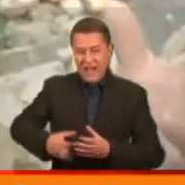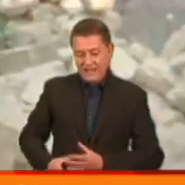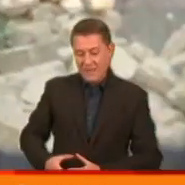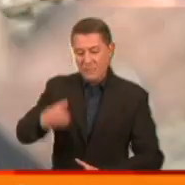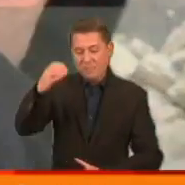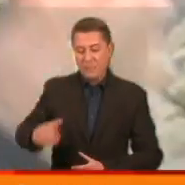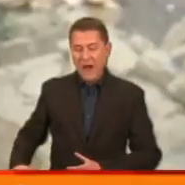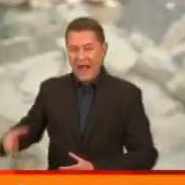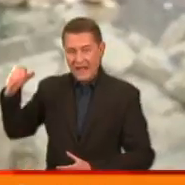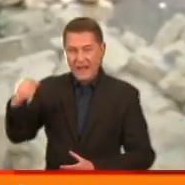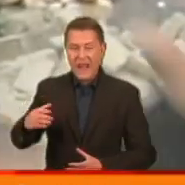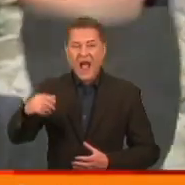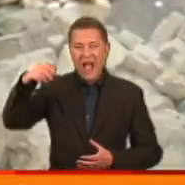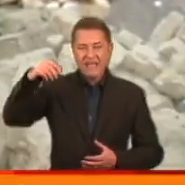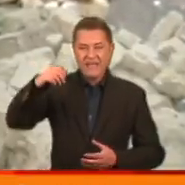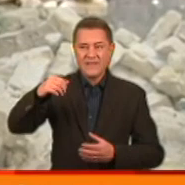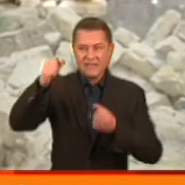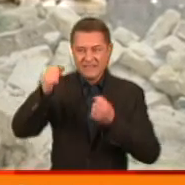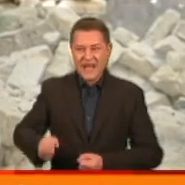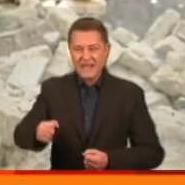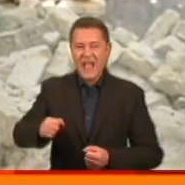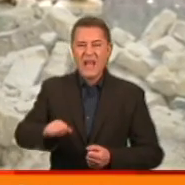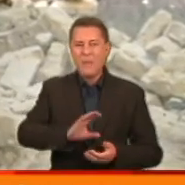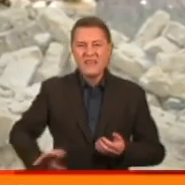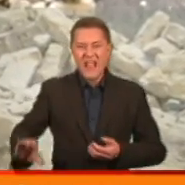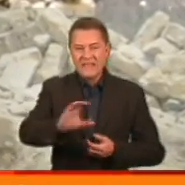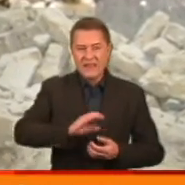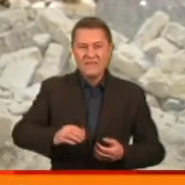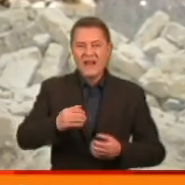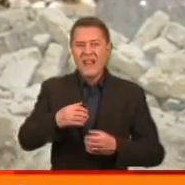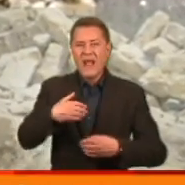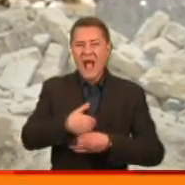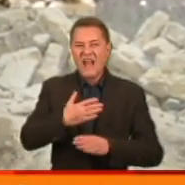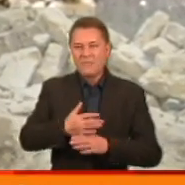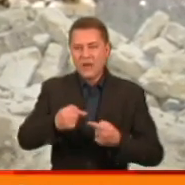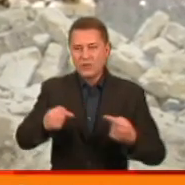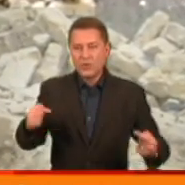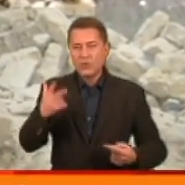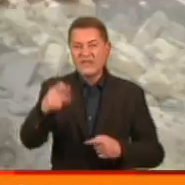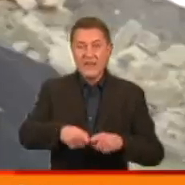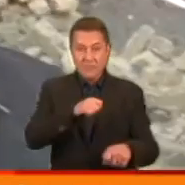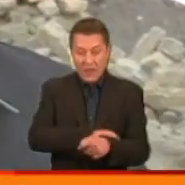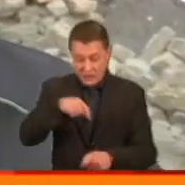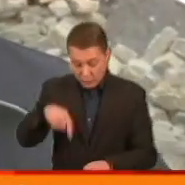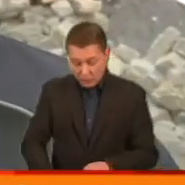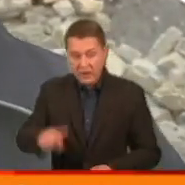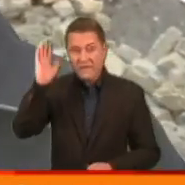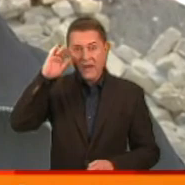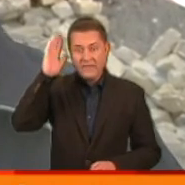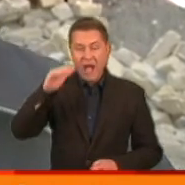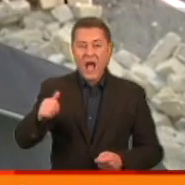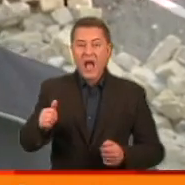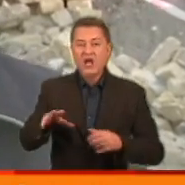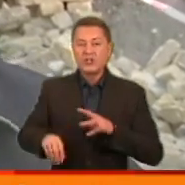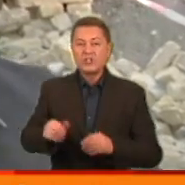вода йшла. Вони заганяли арматуру, бетонірували все. Тому що тут 3 метри копніть і вода стоїть. Сусід копав